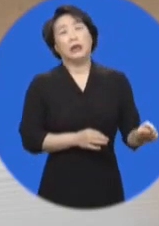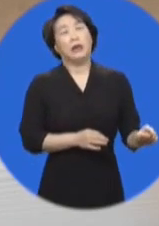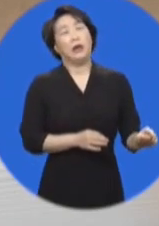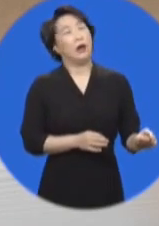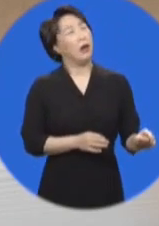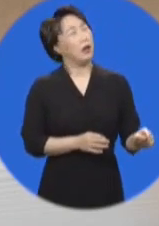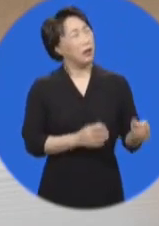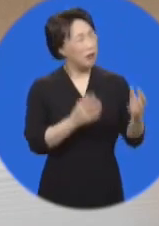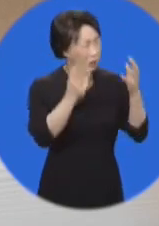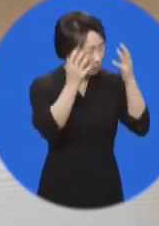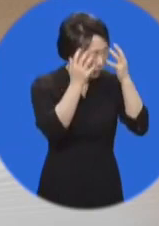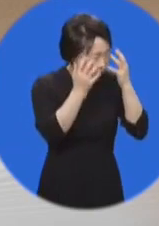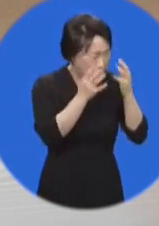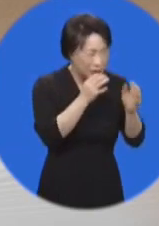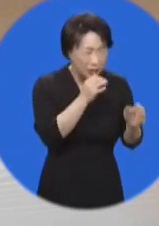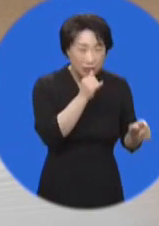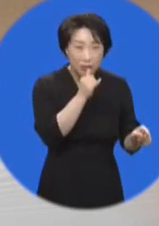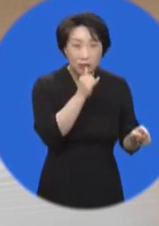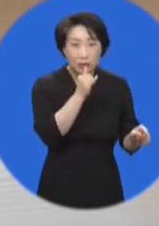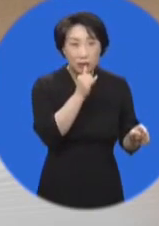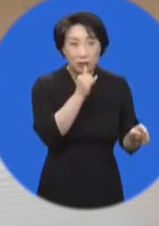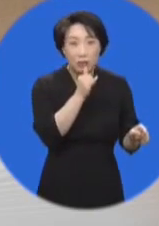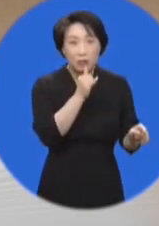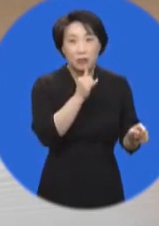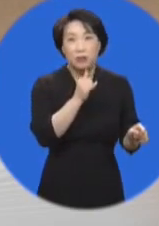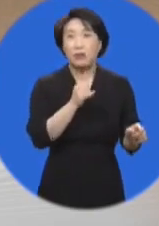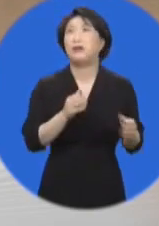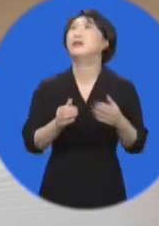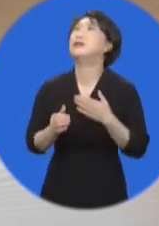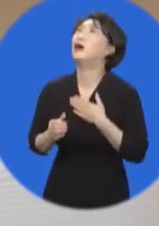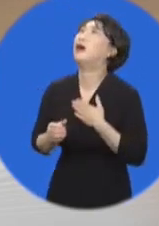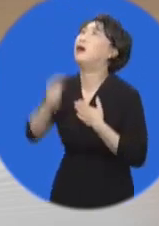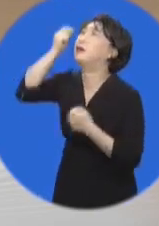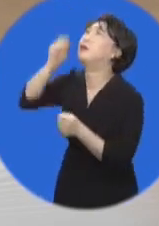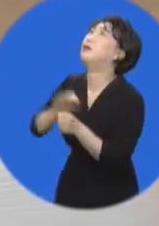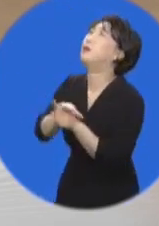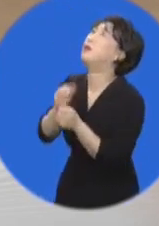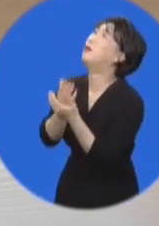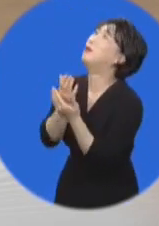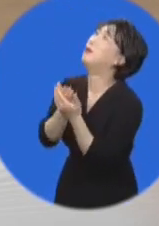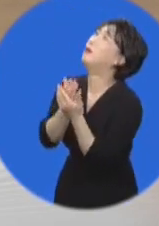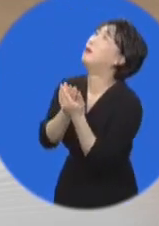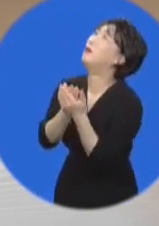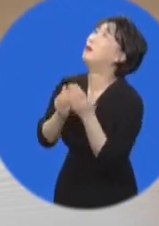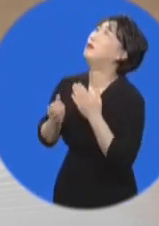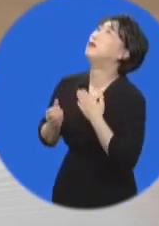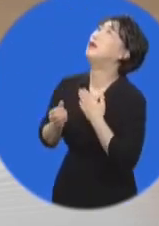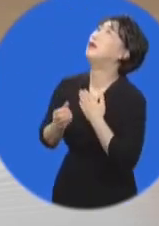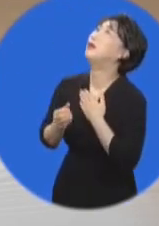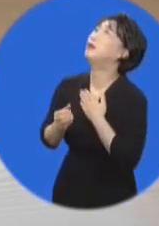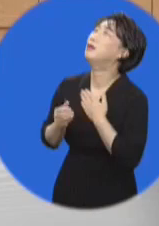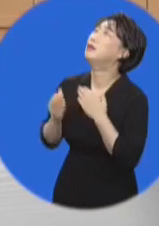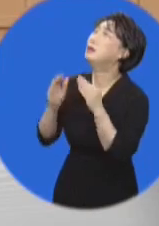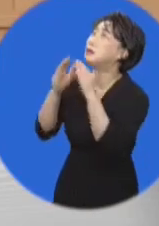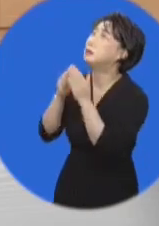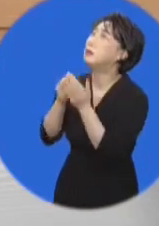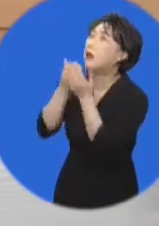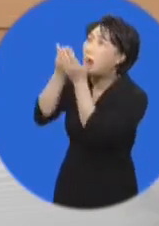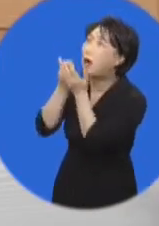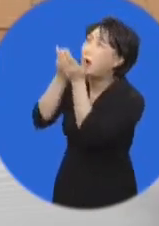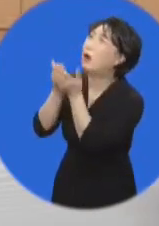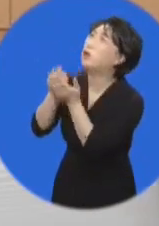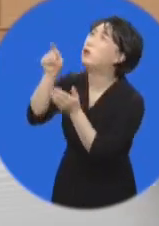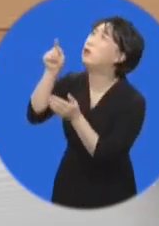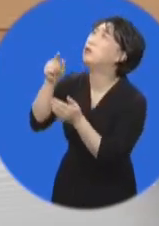새토록 받는 괴로움인데 나에게 자비를 베푸사 내 집에서